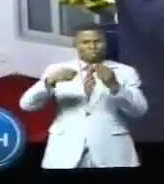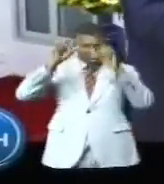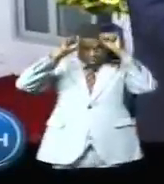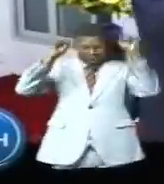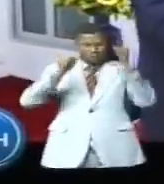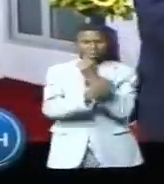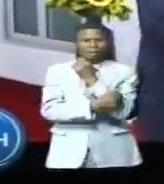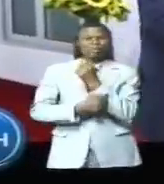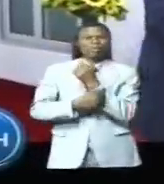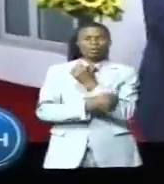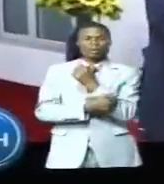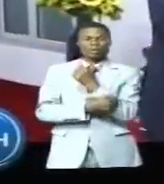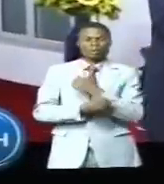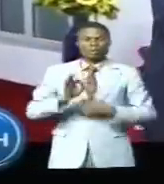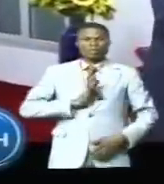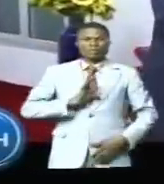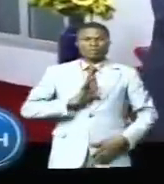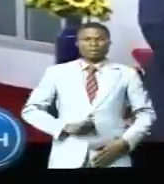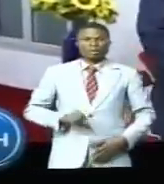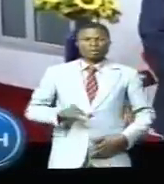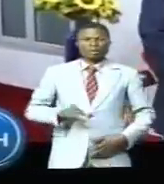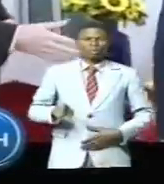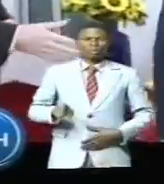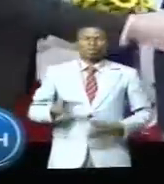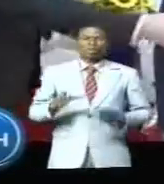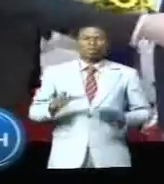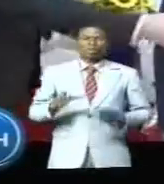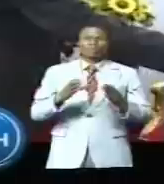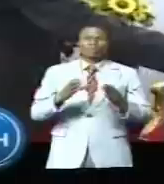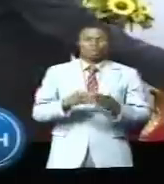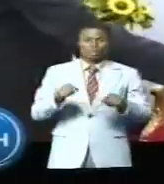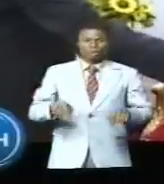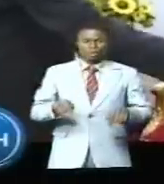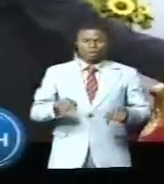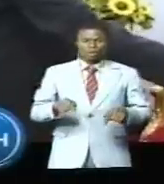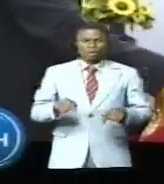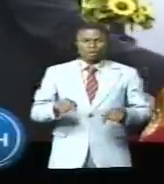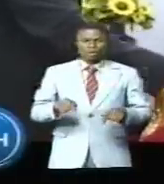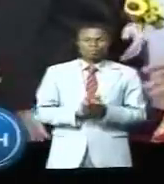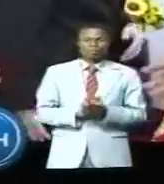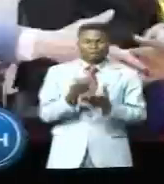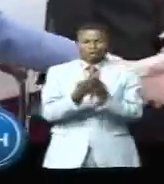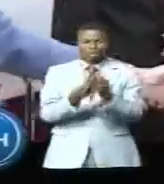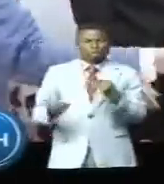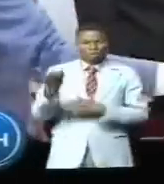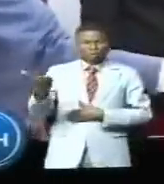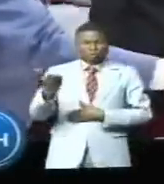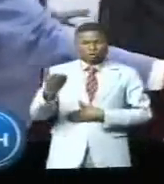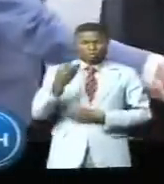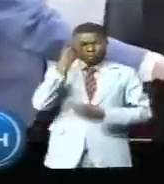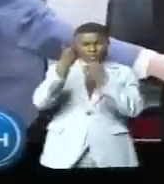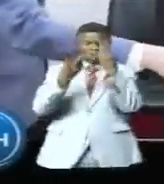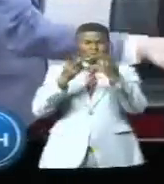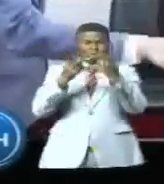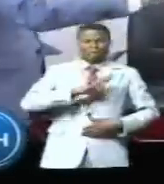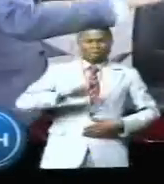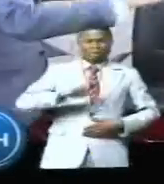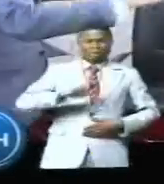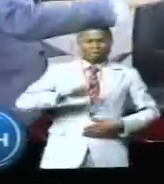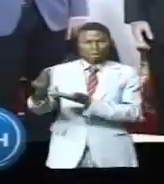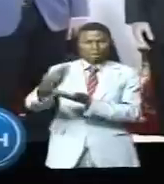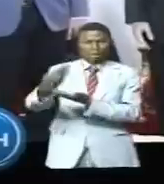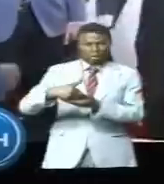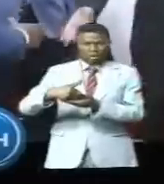la République, Félix-Antoine Tshisekedi Tshilombo. Aujourd'hui, les fruits sont là. La visite du roi, le retour